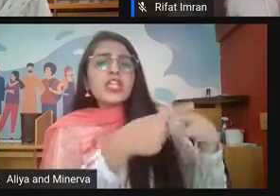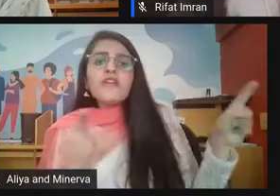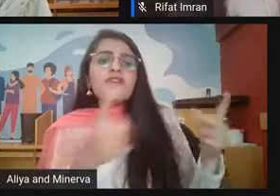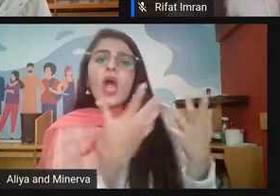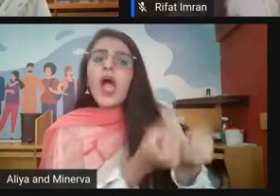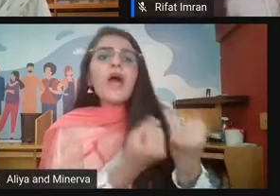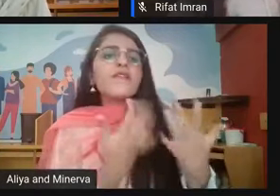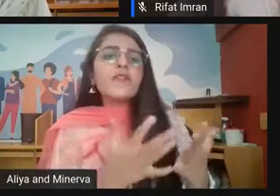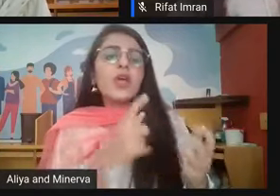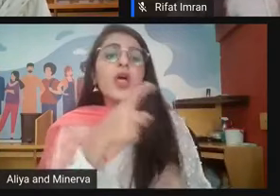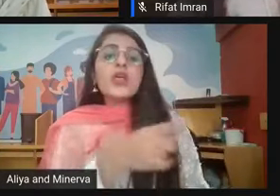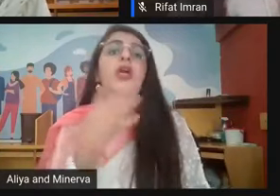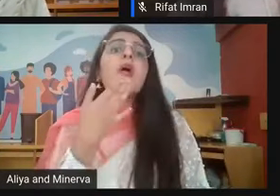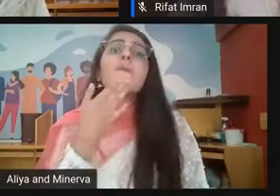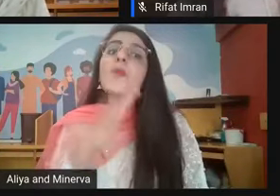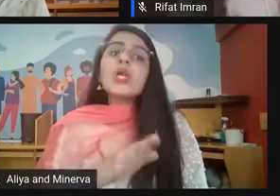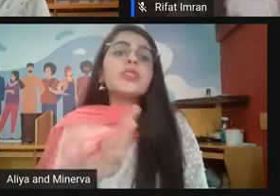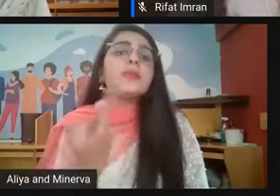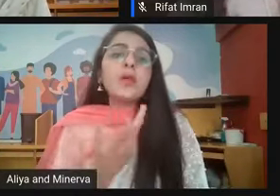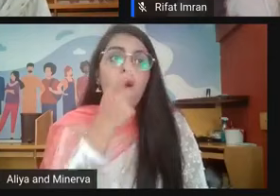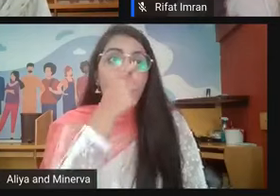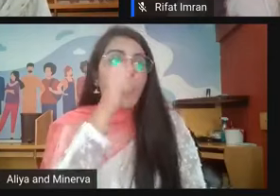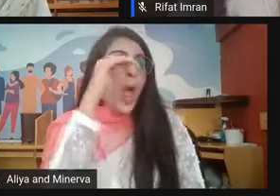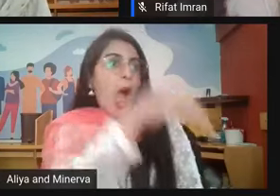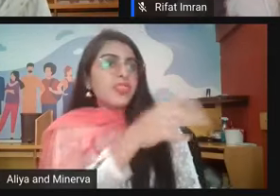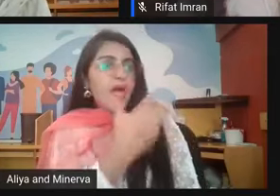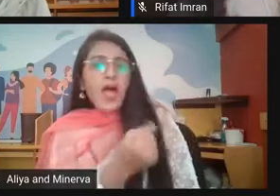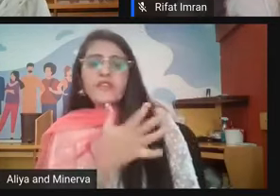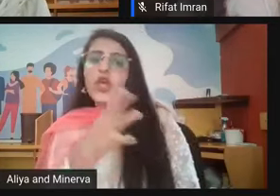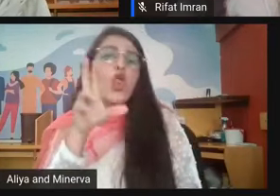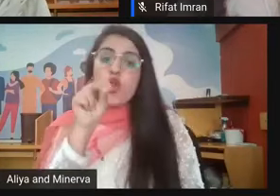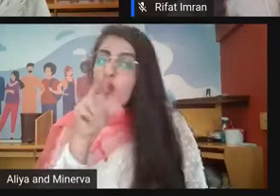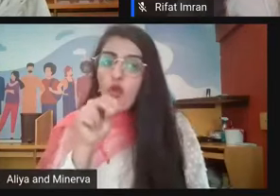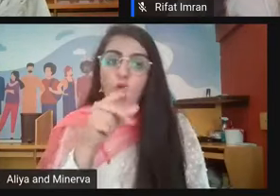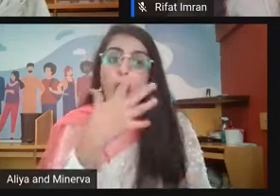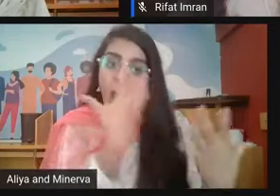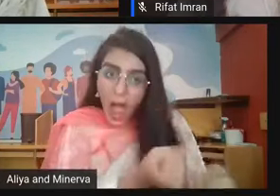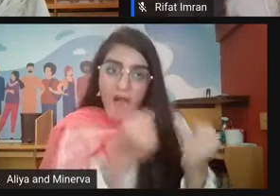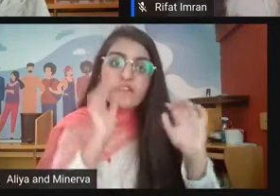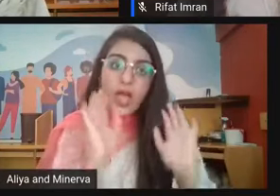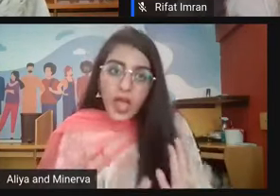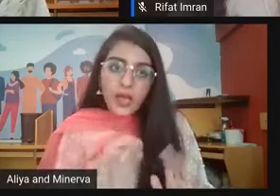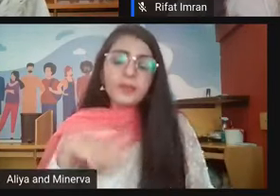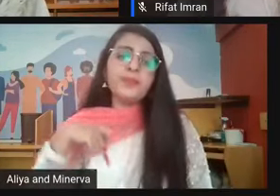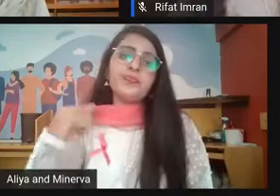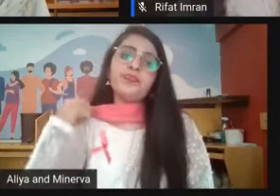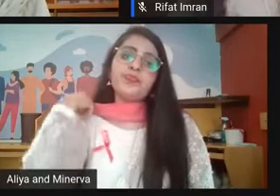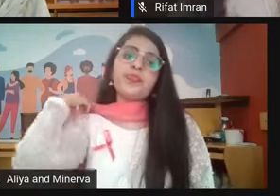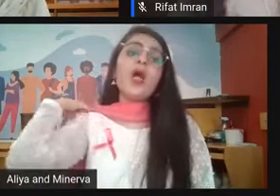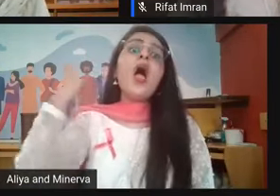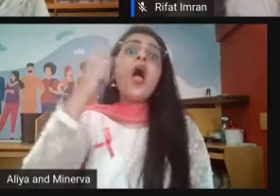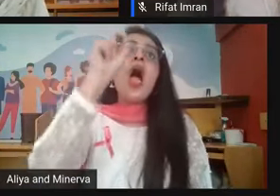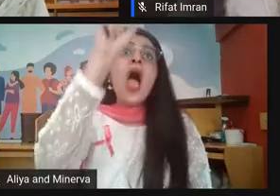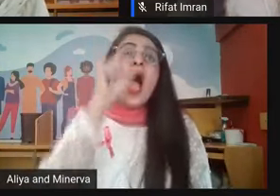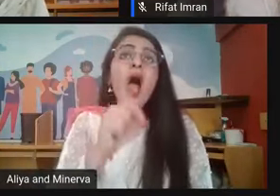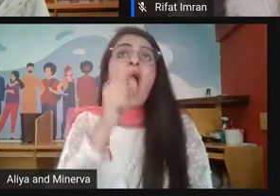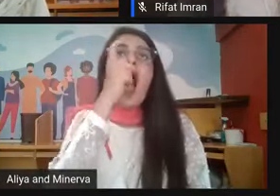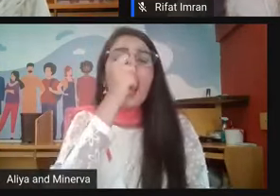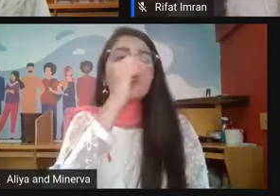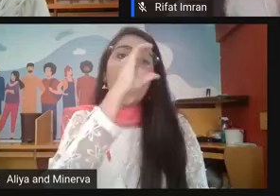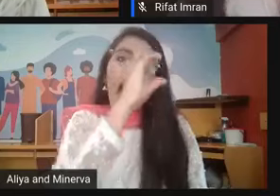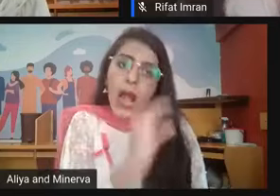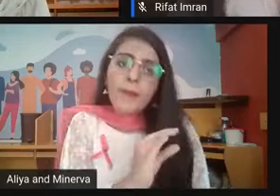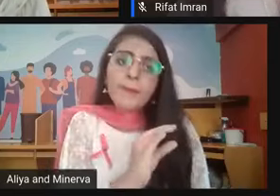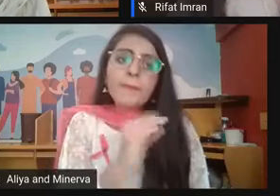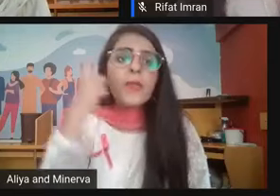इसका मकसद ये नहीं है कि ब्रेस्ट टिश्यू मेल में मौजूद नहीं है. हाँ, जो अकरेंस है वो नंबर मेल में कम है. इट्स लाइक इफ देयर